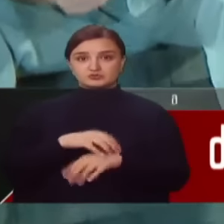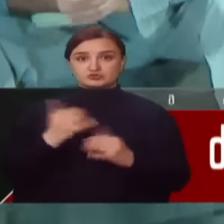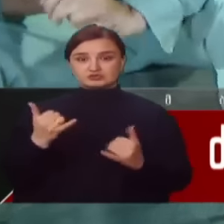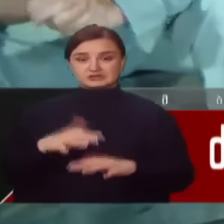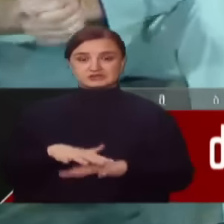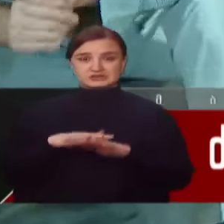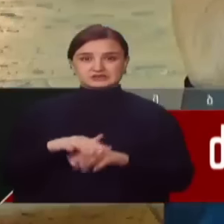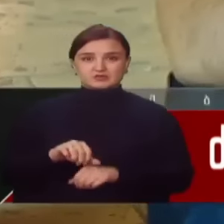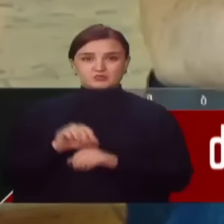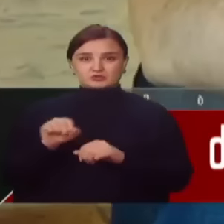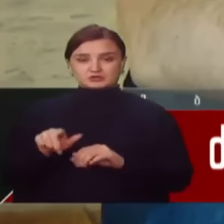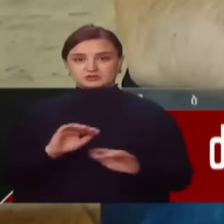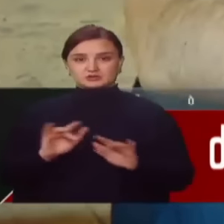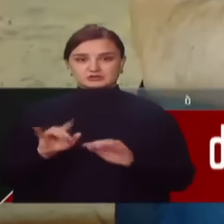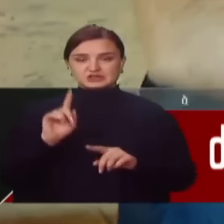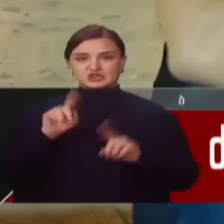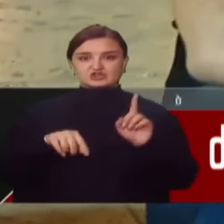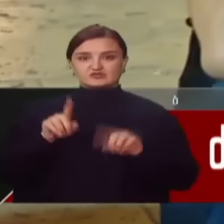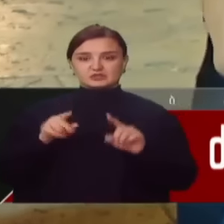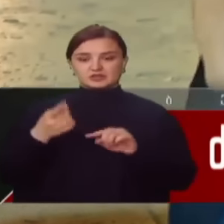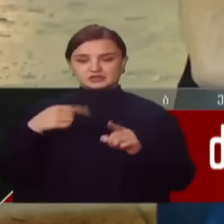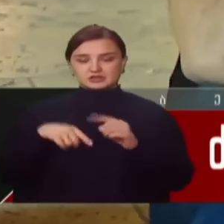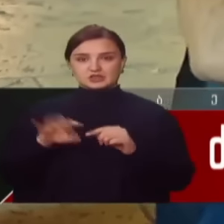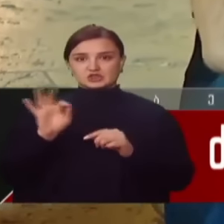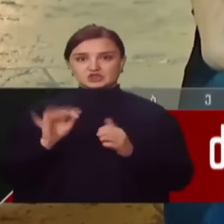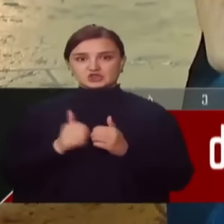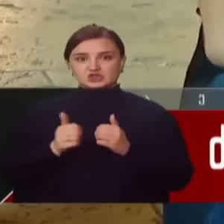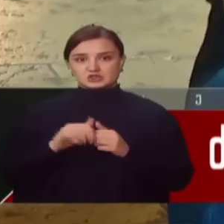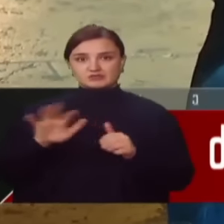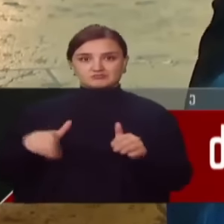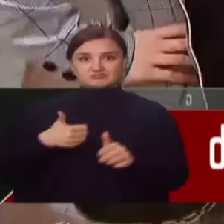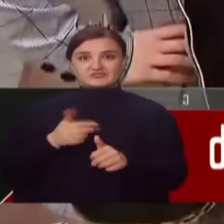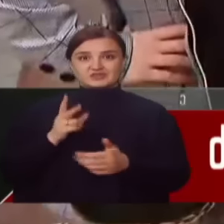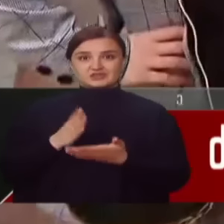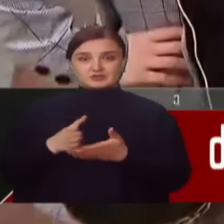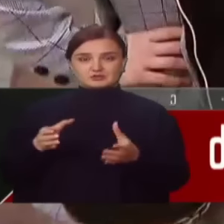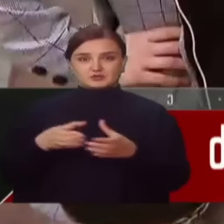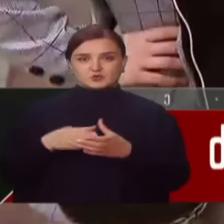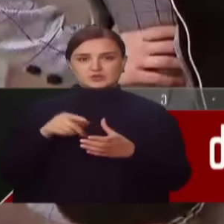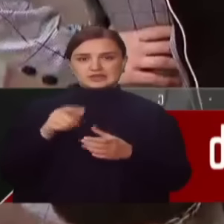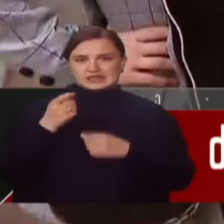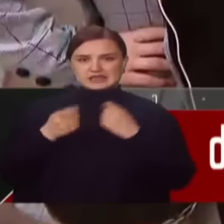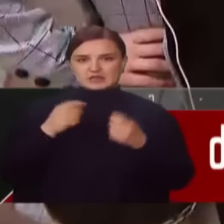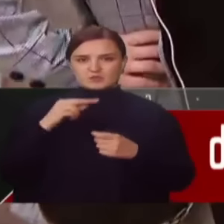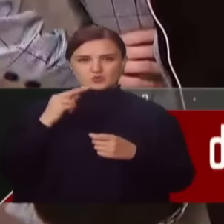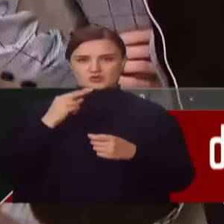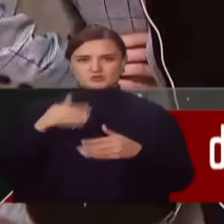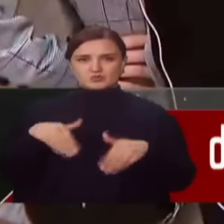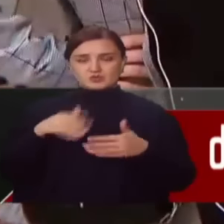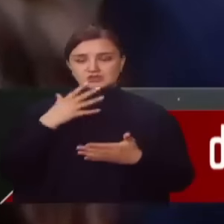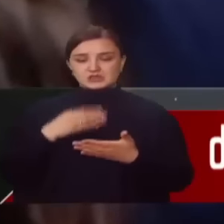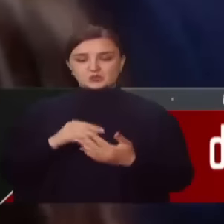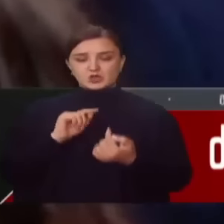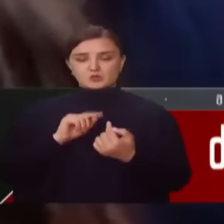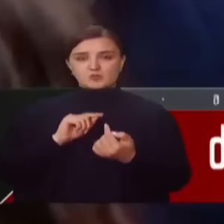საპროტესტო პროცესების სცენაზე იშვიათად სცენის მიღმა კულისებში კი ხშირად დგანან, ამ დეტალებზე ყურადღებას ნაკლებად ამახვილებენ და დღეს საკუთარ თუ